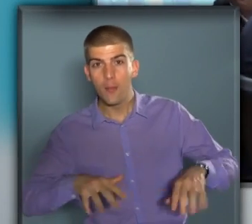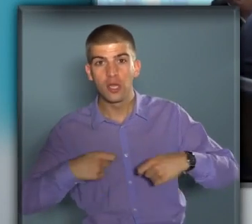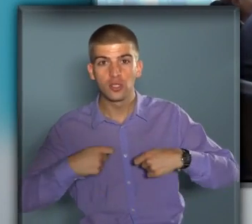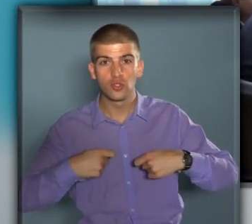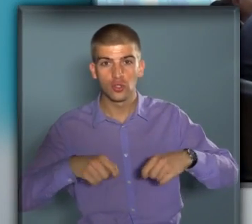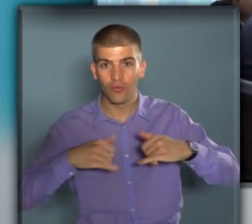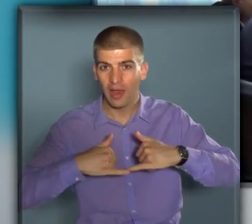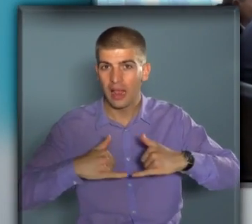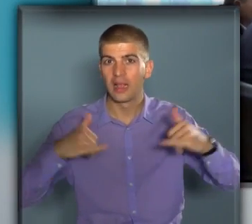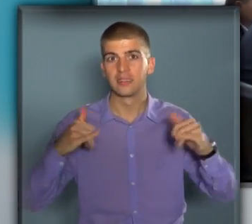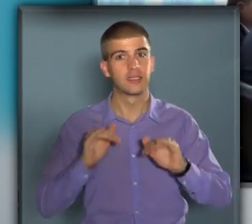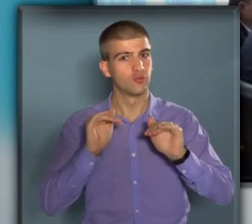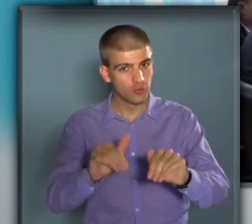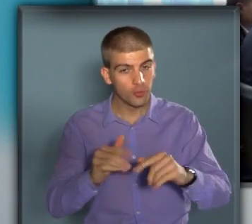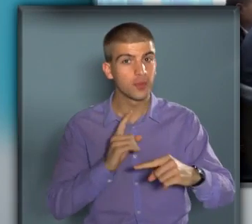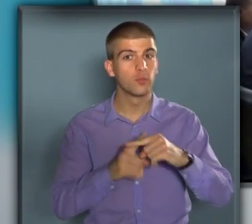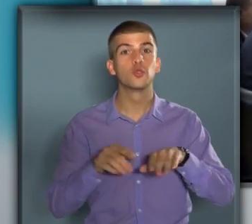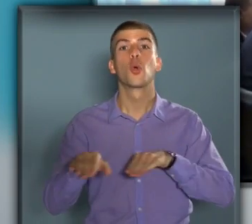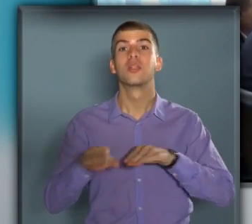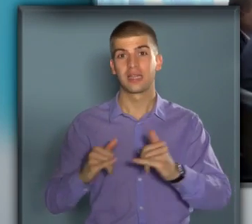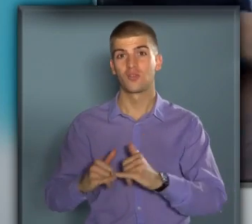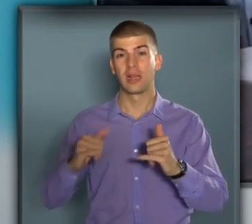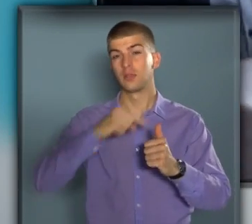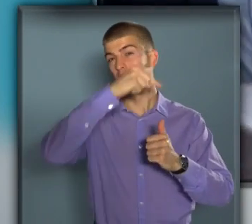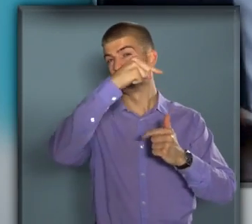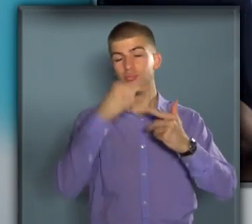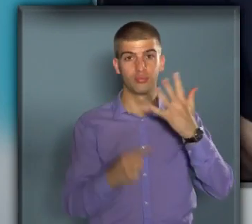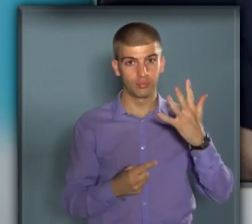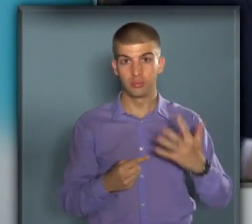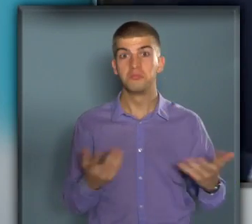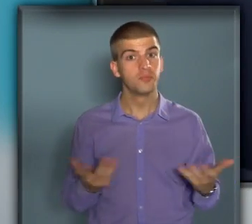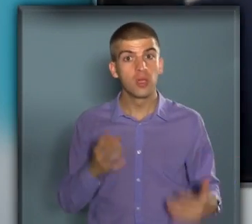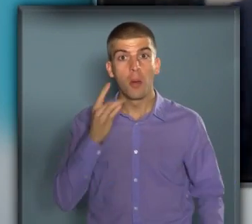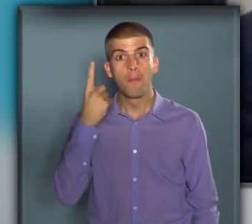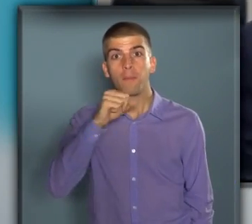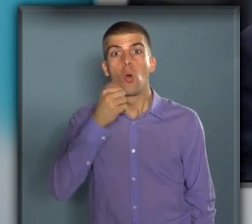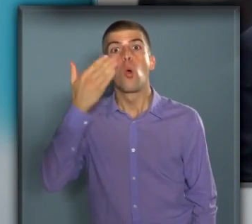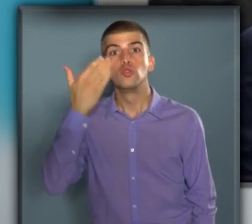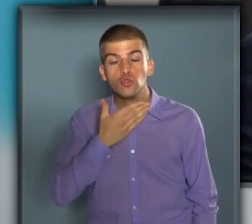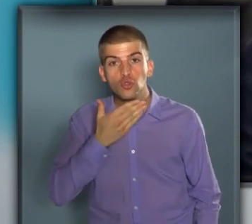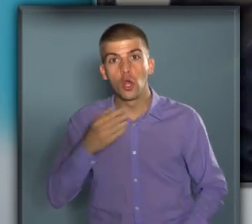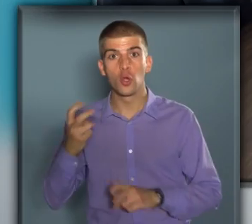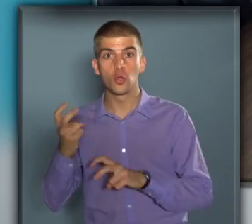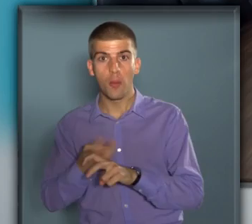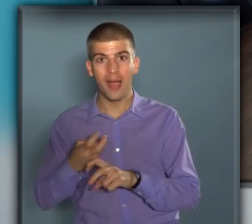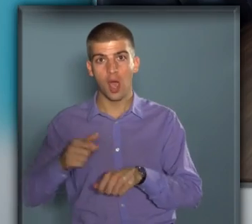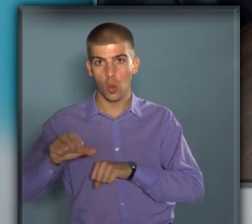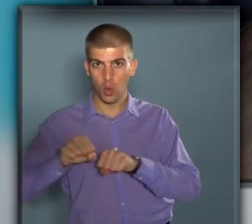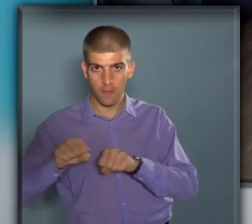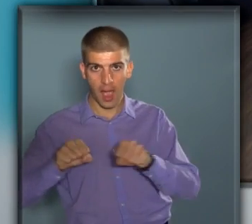településfejlesztési hozzájárulás és közlekedési fejlesztések. Mindezt vállalta a BOS a kőbányai önkormányzattal